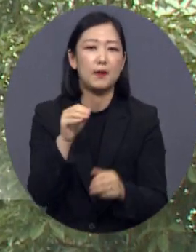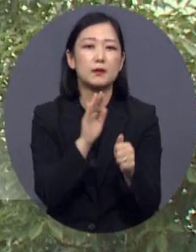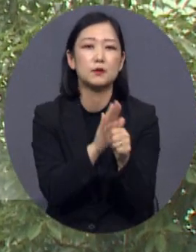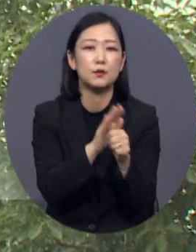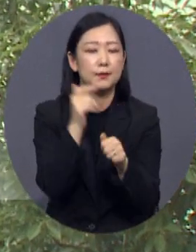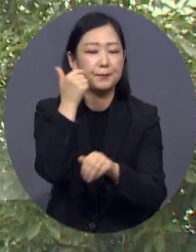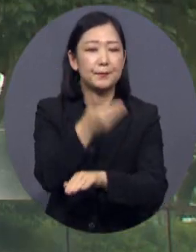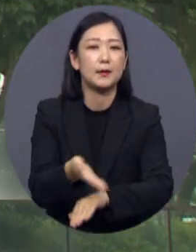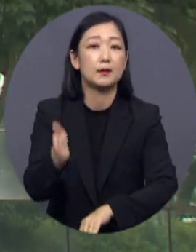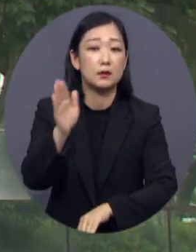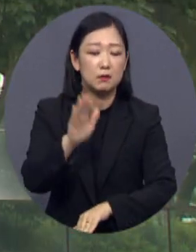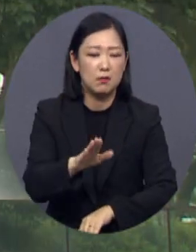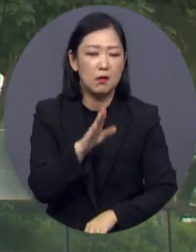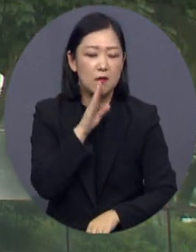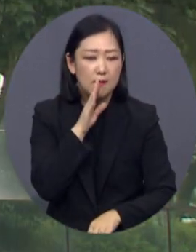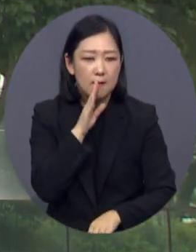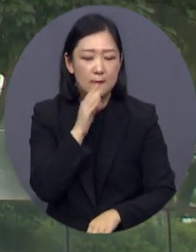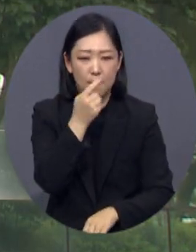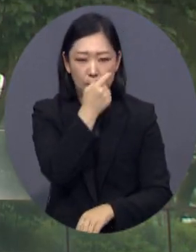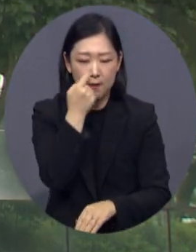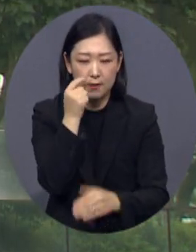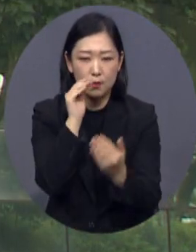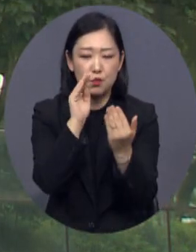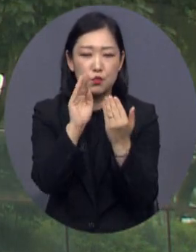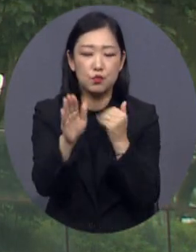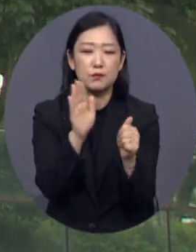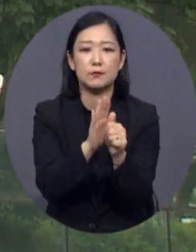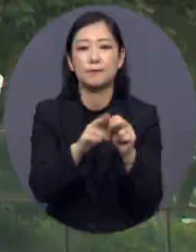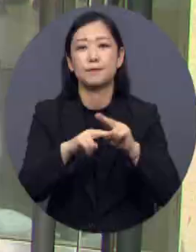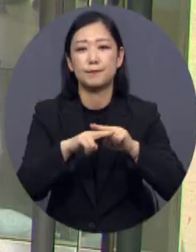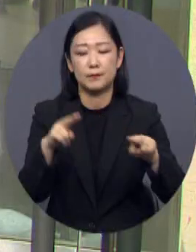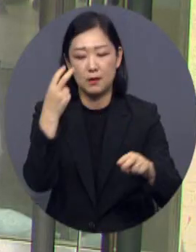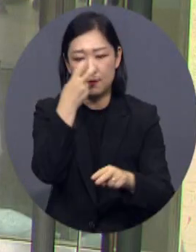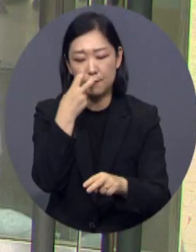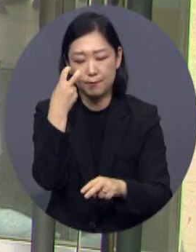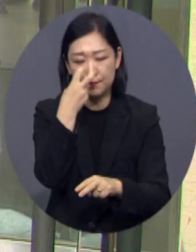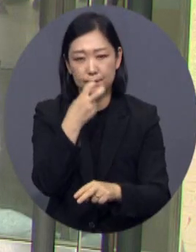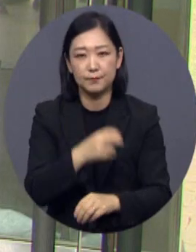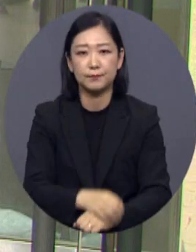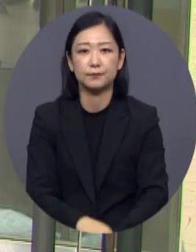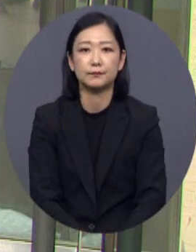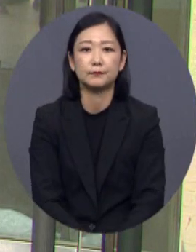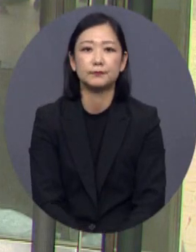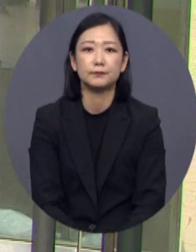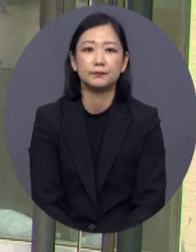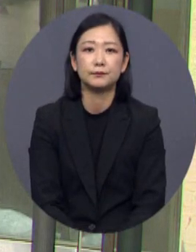지원할 계획이었지만 사실관계 파악 후 지원 취소를 검토하고 있습니다